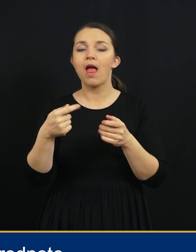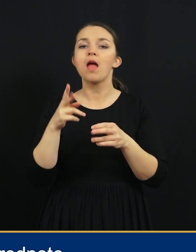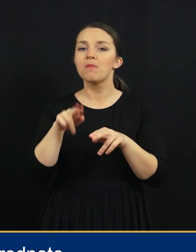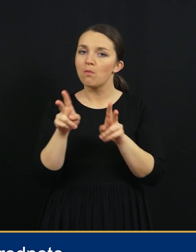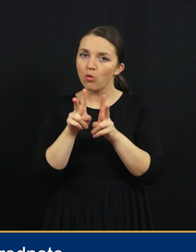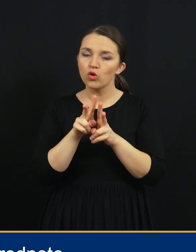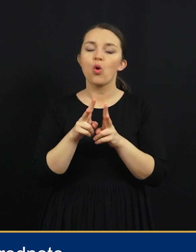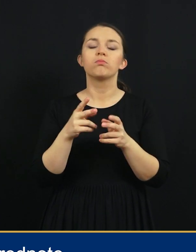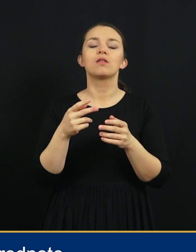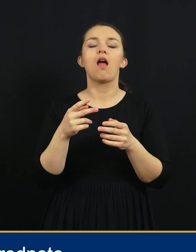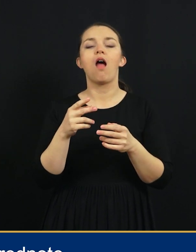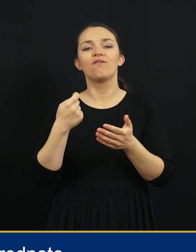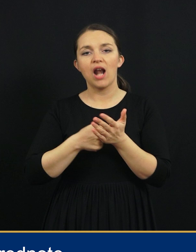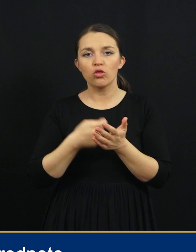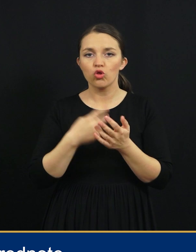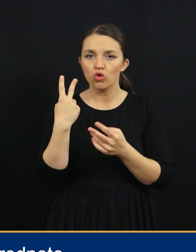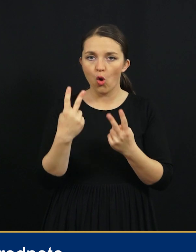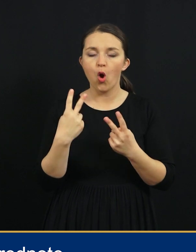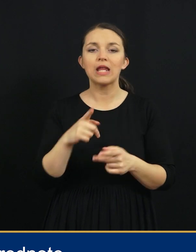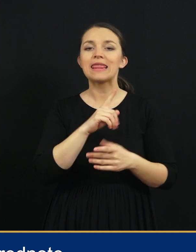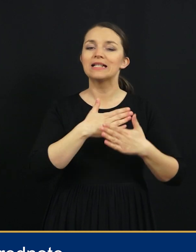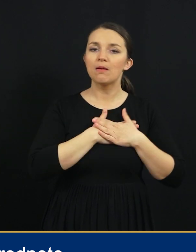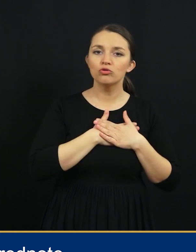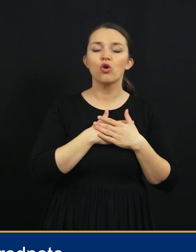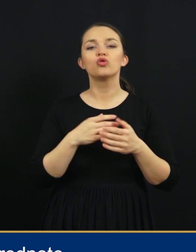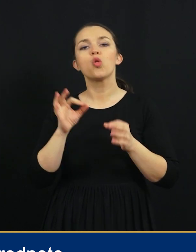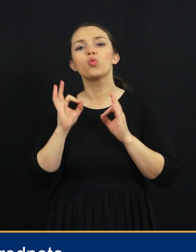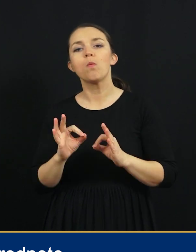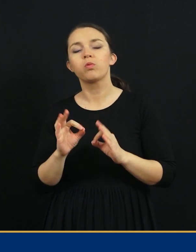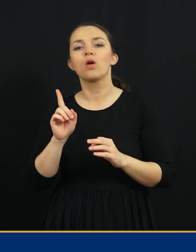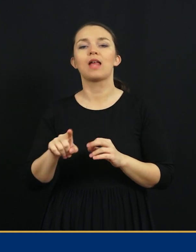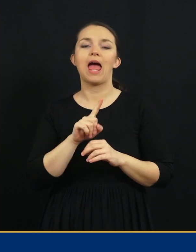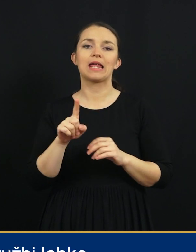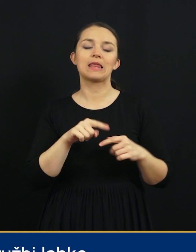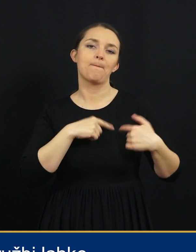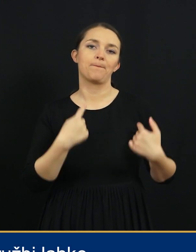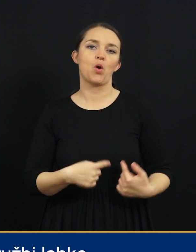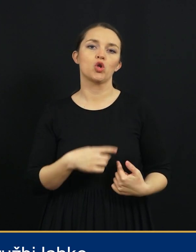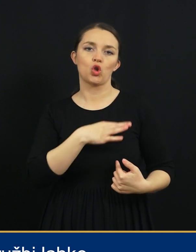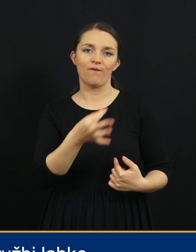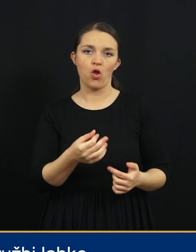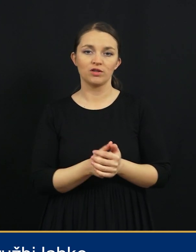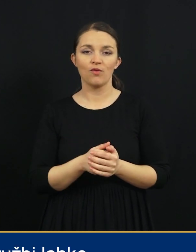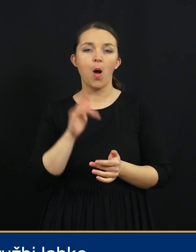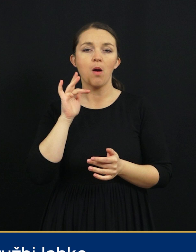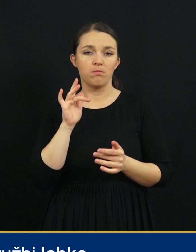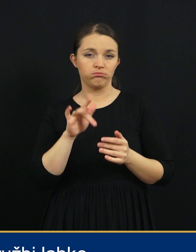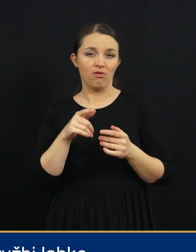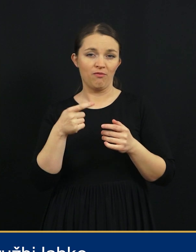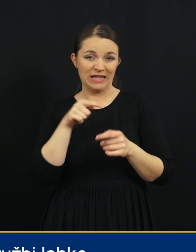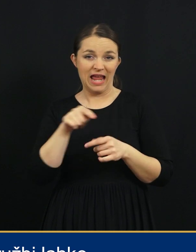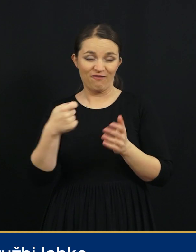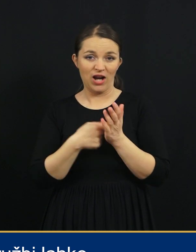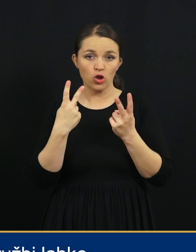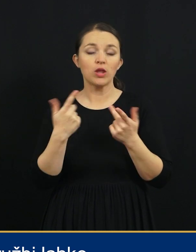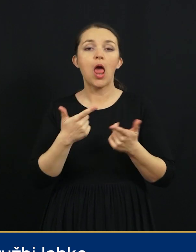vrednote nesebičnosti, dobrote in prostovoljstva. Prav te vrednote so tiste, ki v družbi lahko